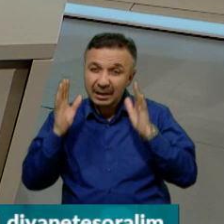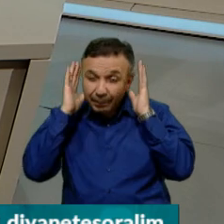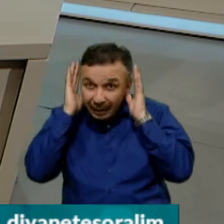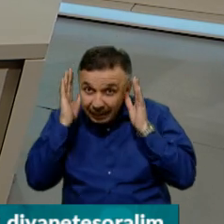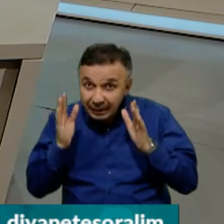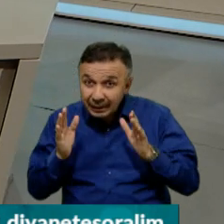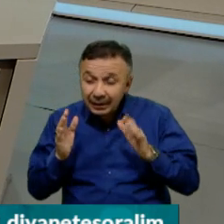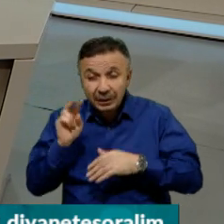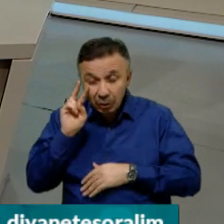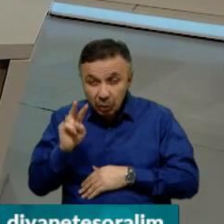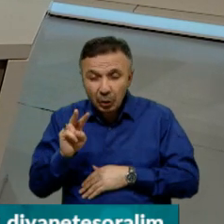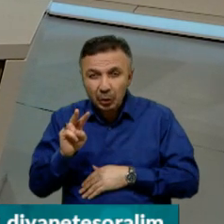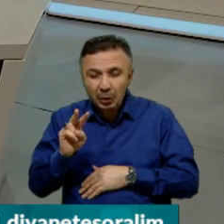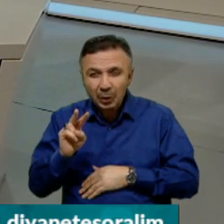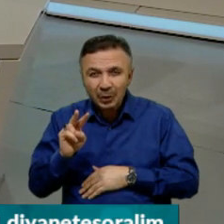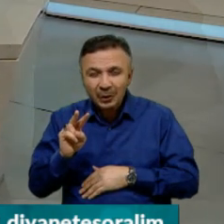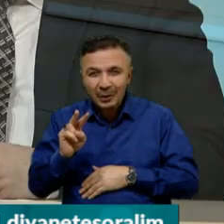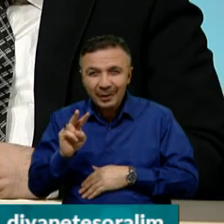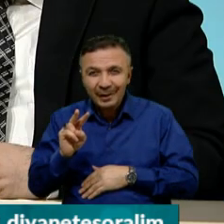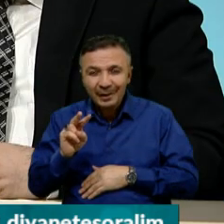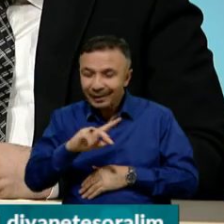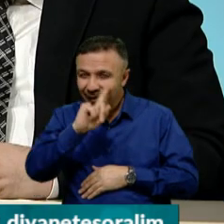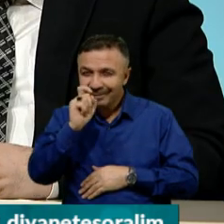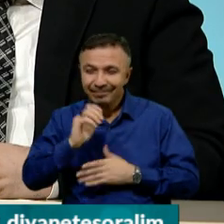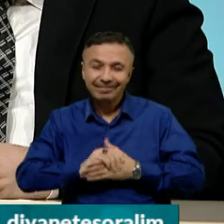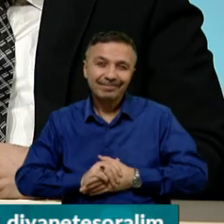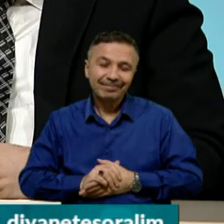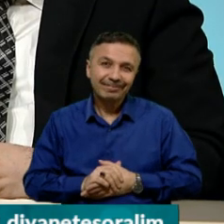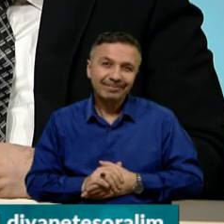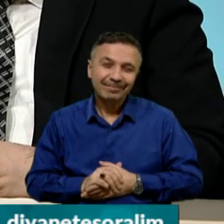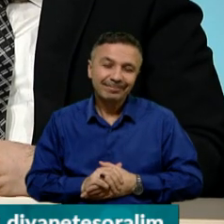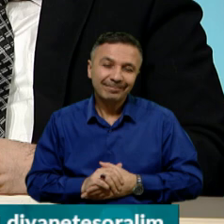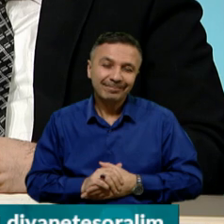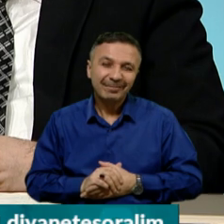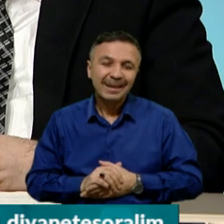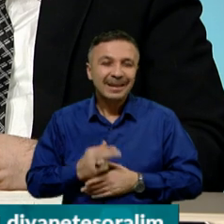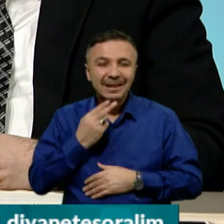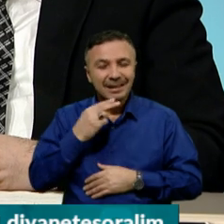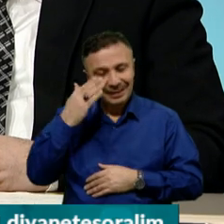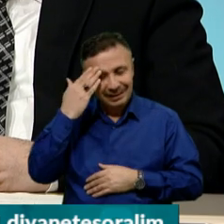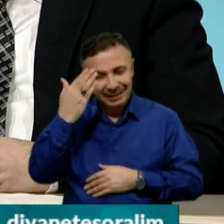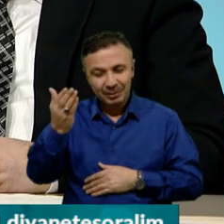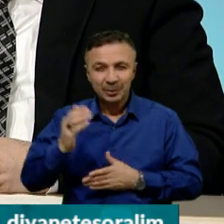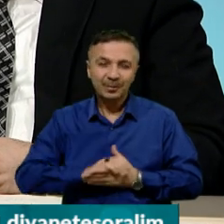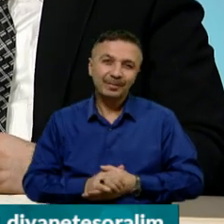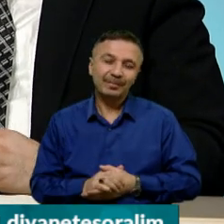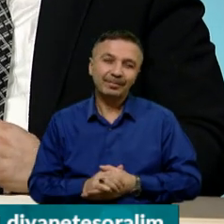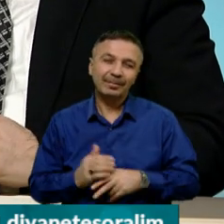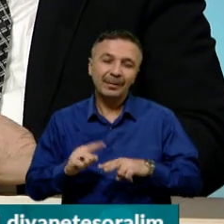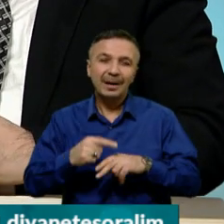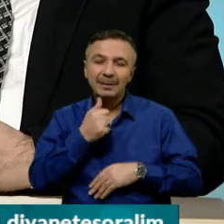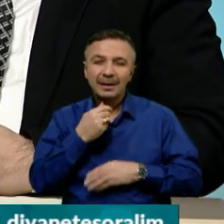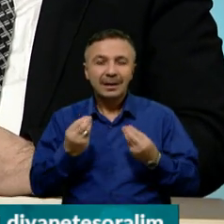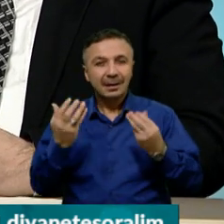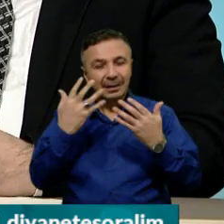Allah kabul etsin inşallah Hani onu bir sormak istedim Allah kabul etsin diyorum kızınıza da çok çok selam ediyoruz sefer Ali Bey hayırlı